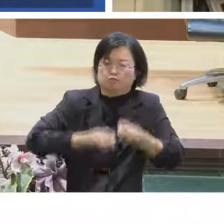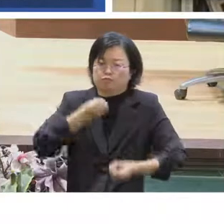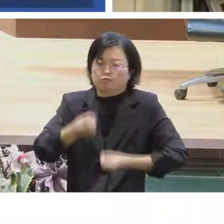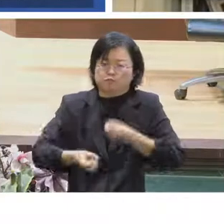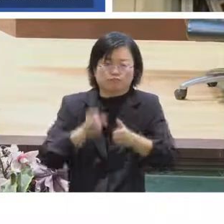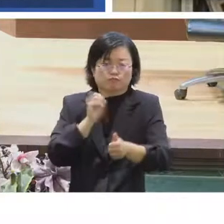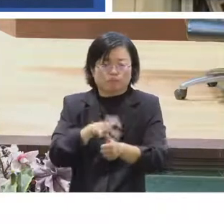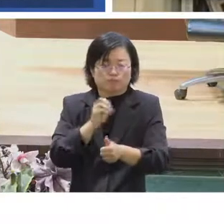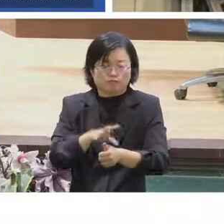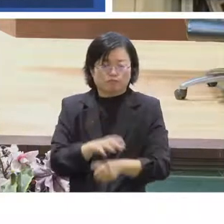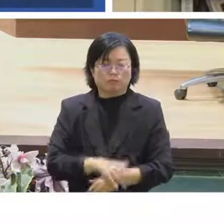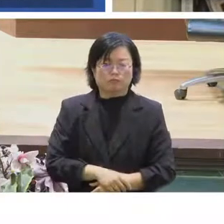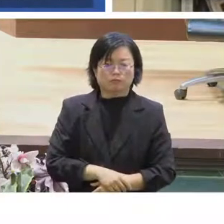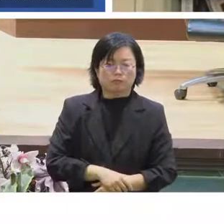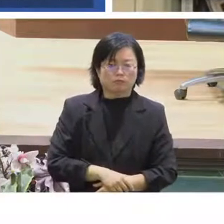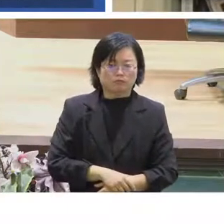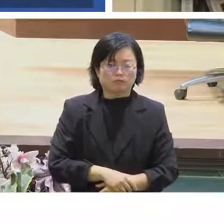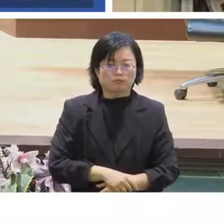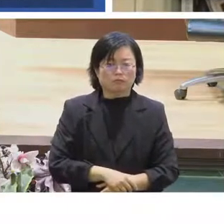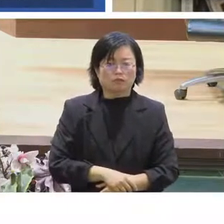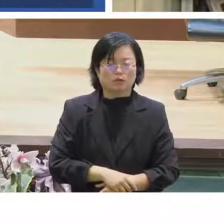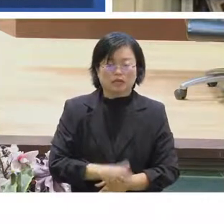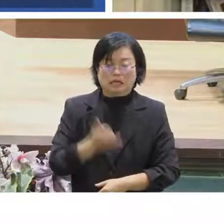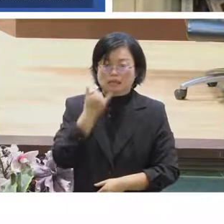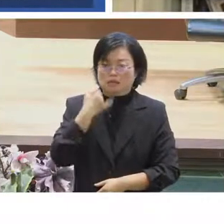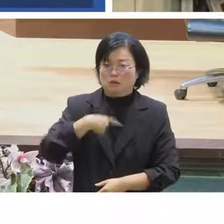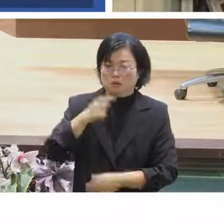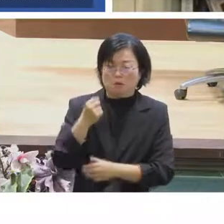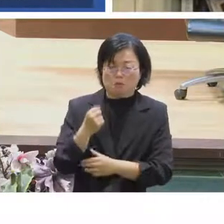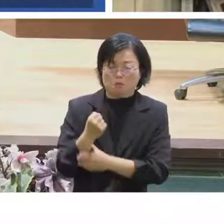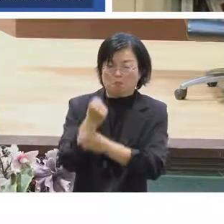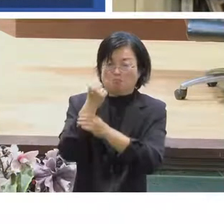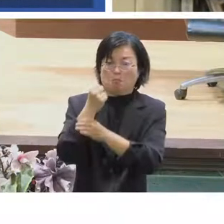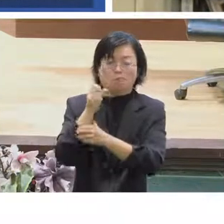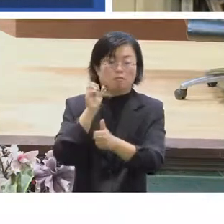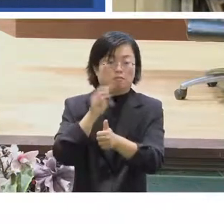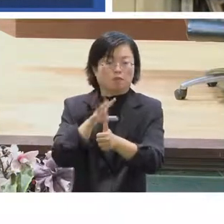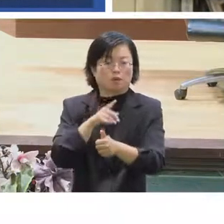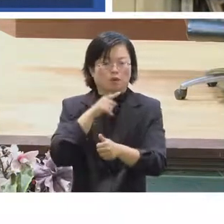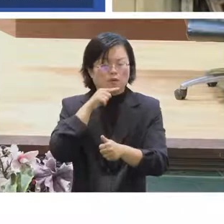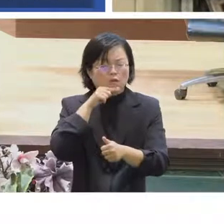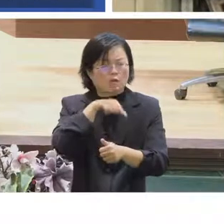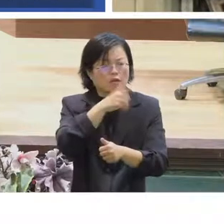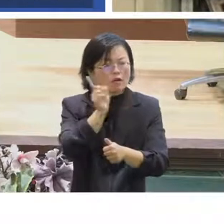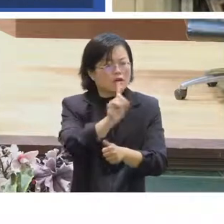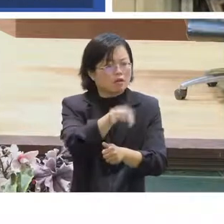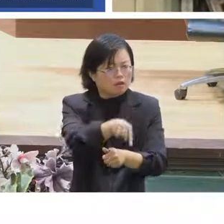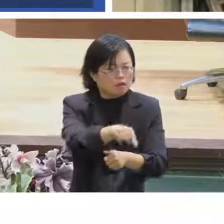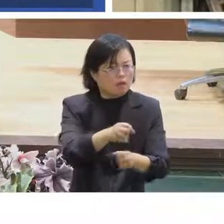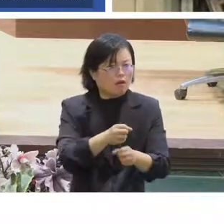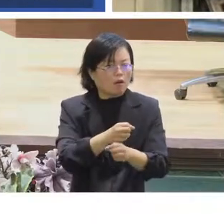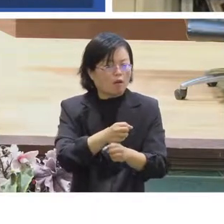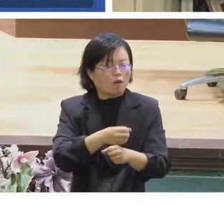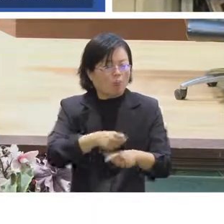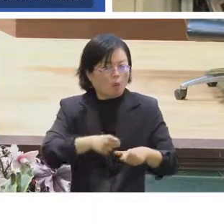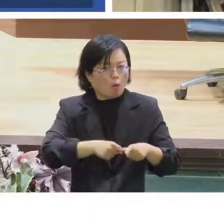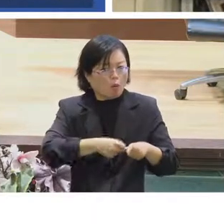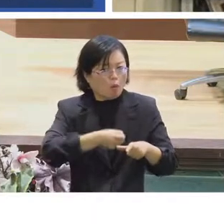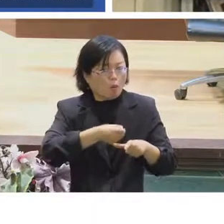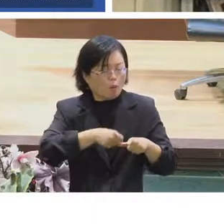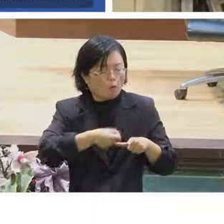真的是可以我们去主张说要尽快的去开放，而且我们的理由是什么，然后我们怎样